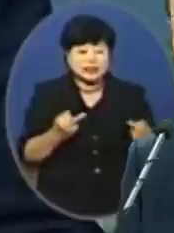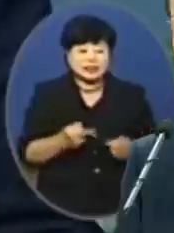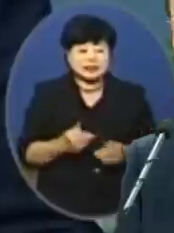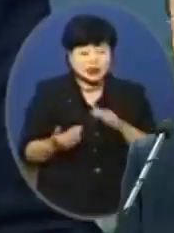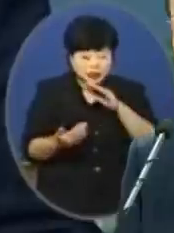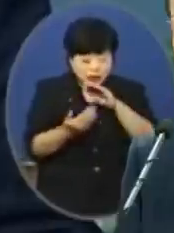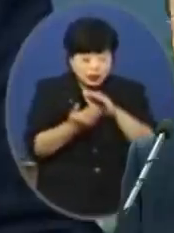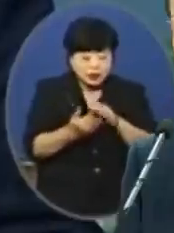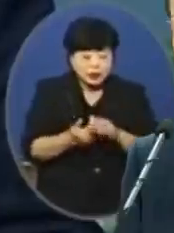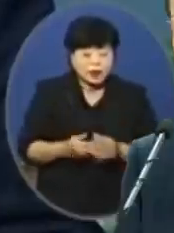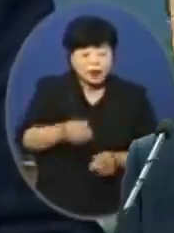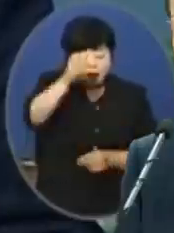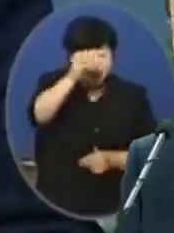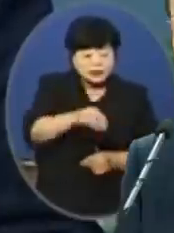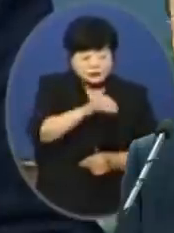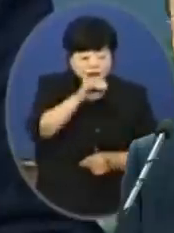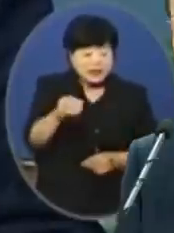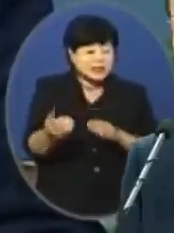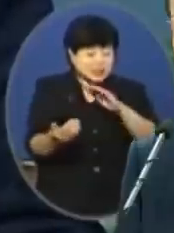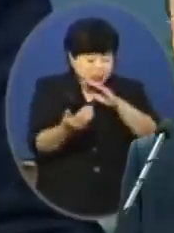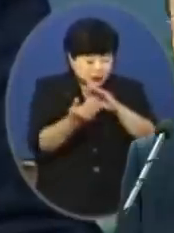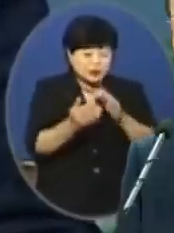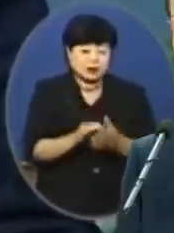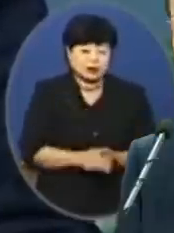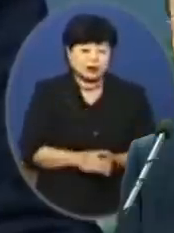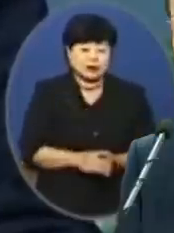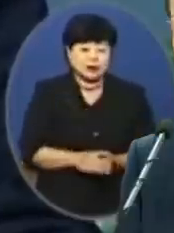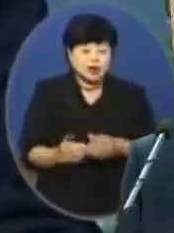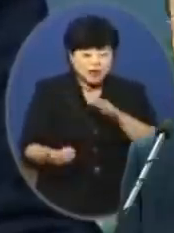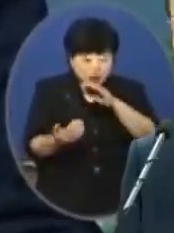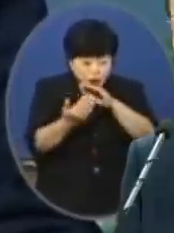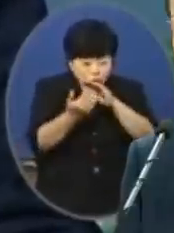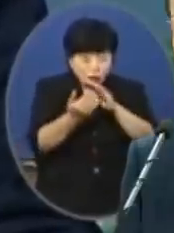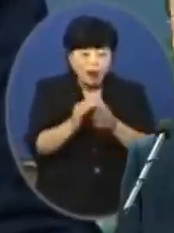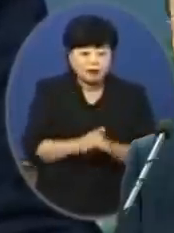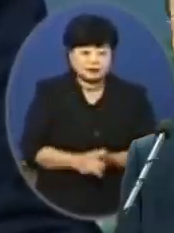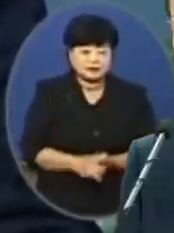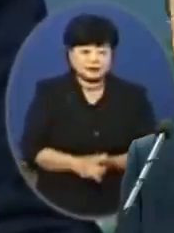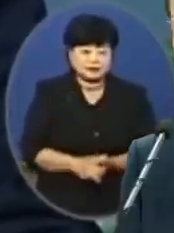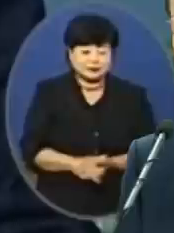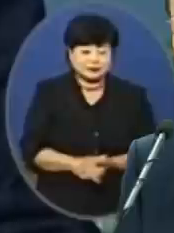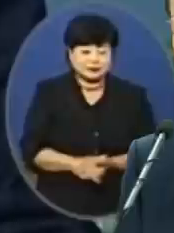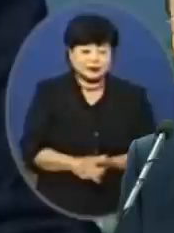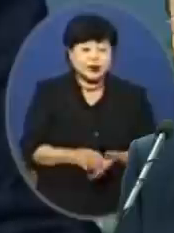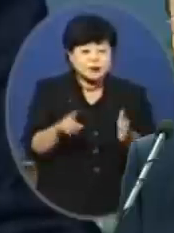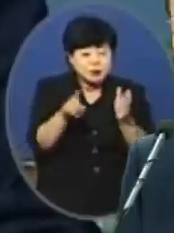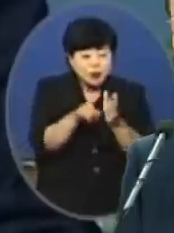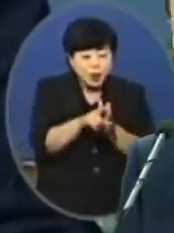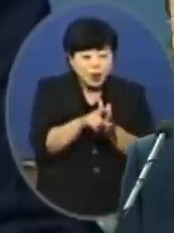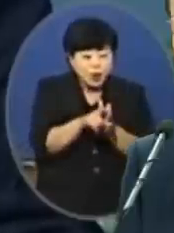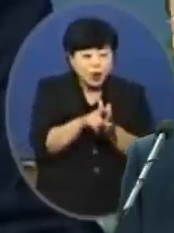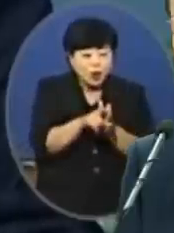놓은 일이요 갈보리 십자가에서 이루어 놓은 일이요 이루어 놓은 것 우리는 믿고